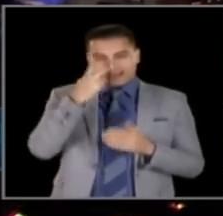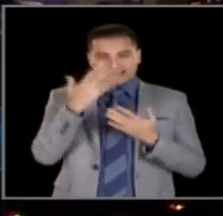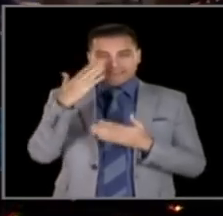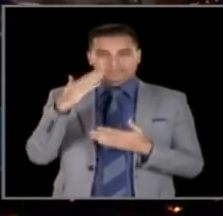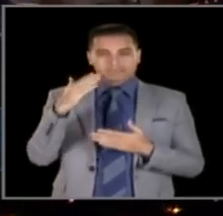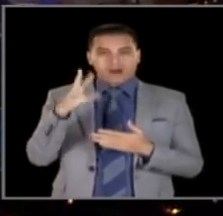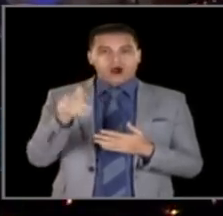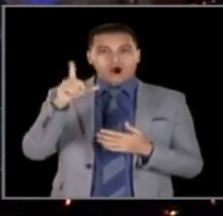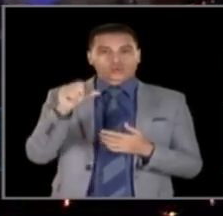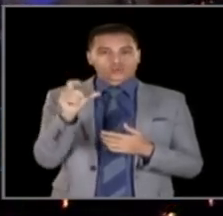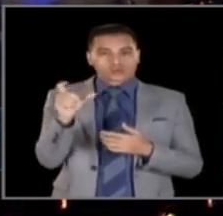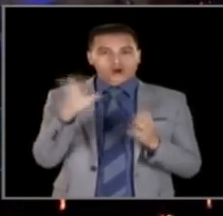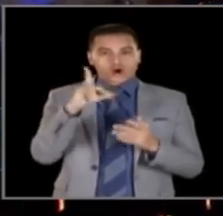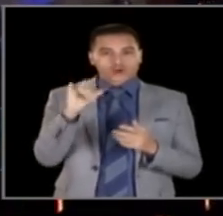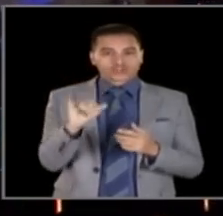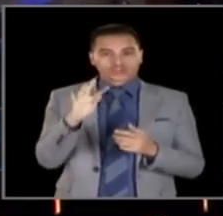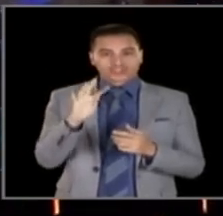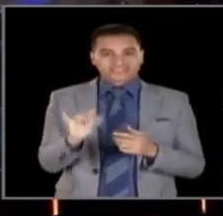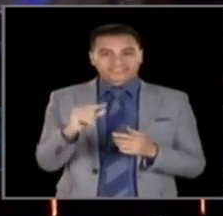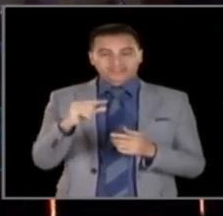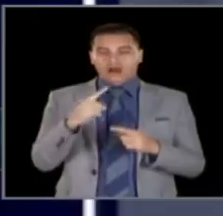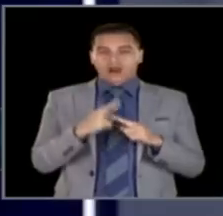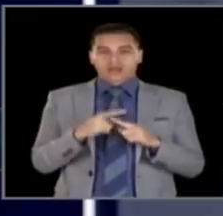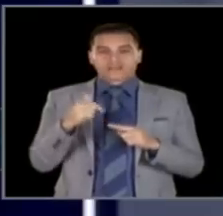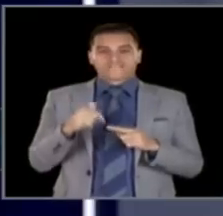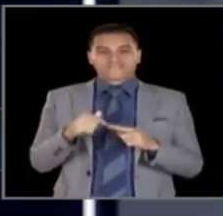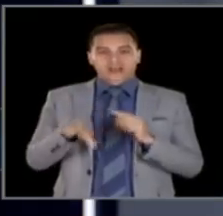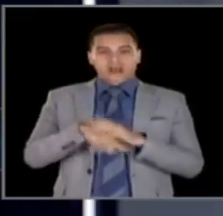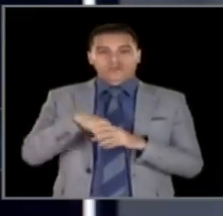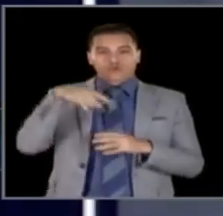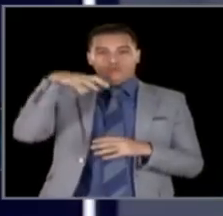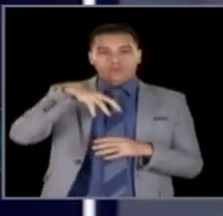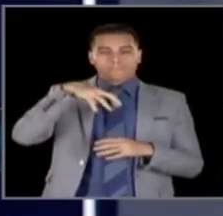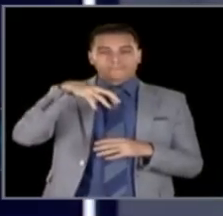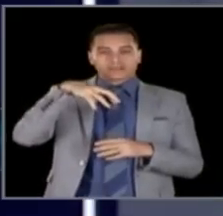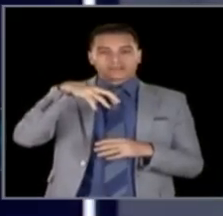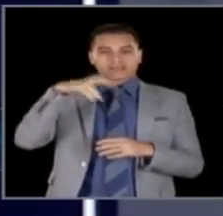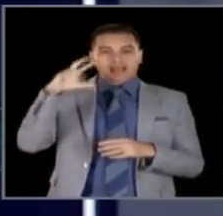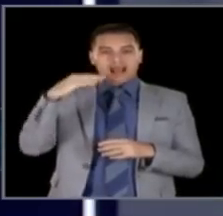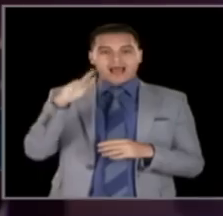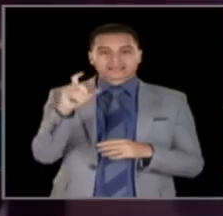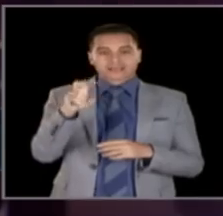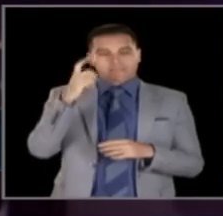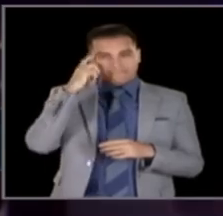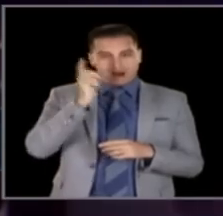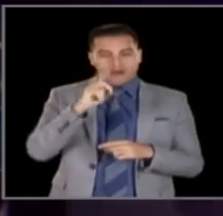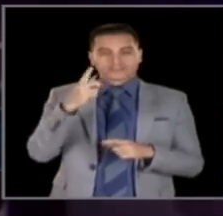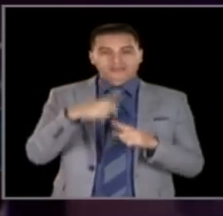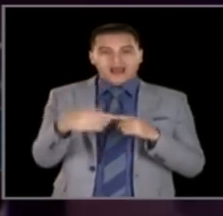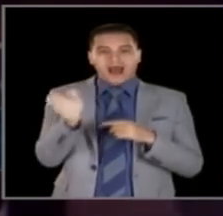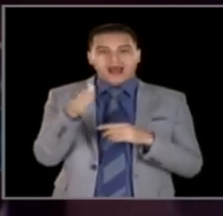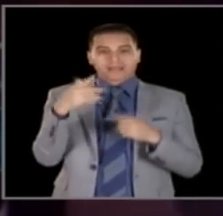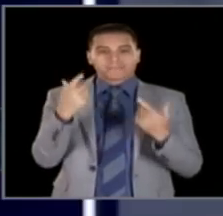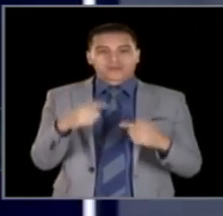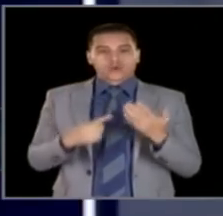غلط. في أي دولة عربية تقع محمية قبة الحسنة؟ باص. كم عدد ألوان علم